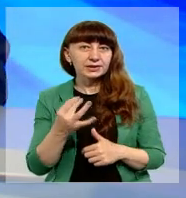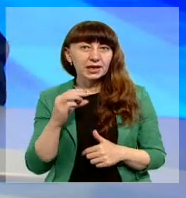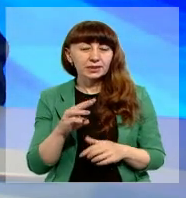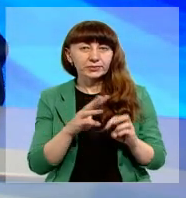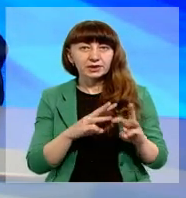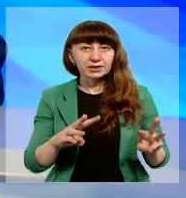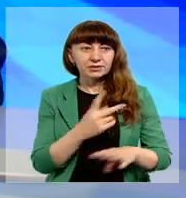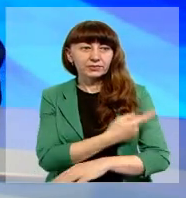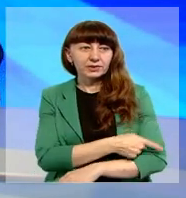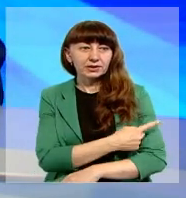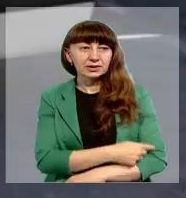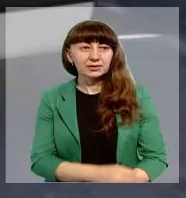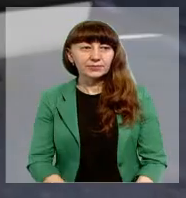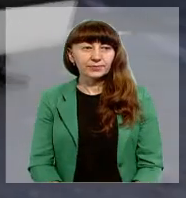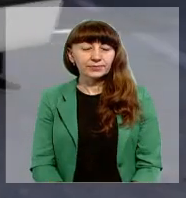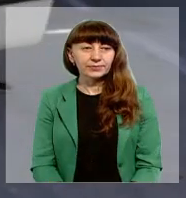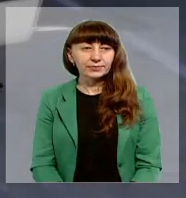Министерства здравоохранения страны.